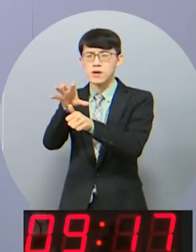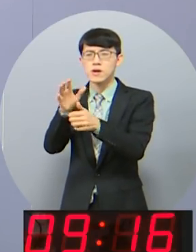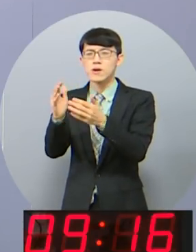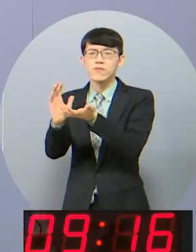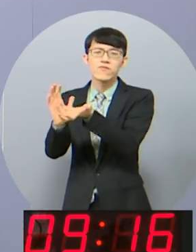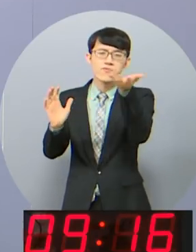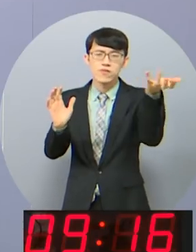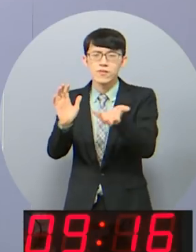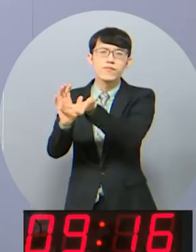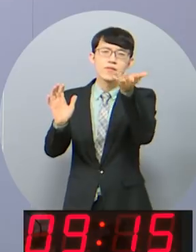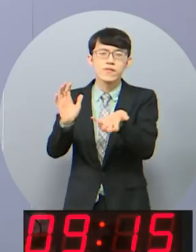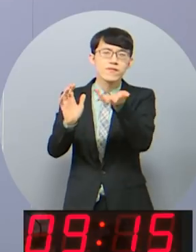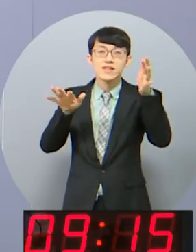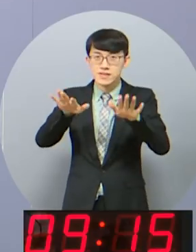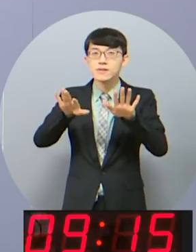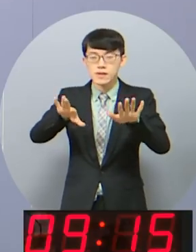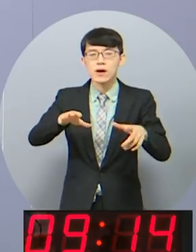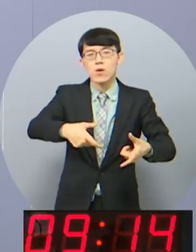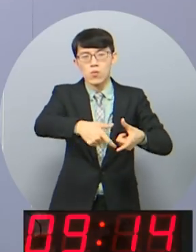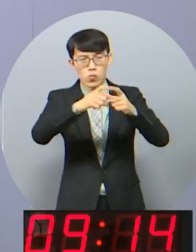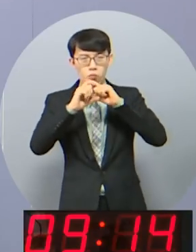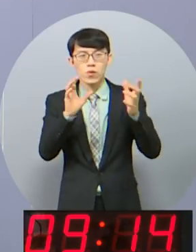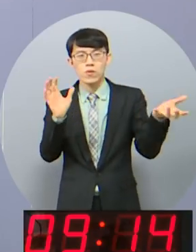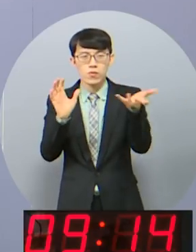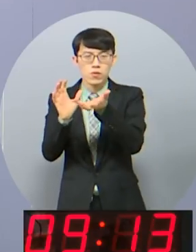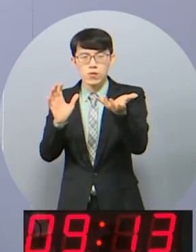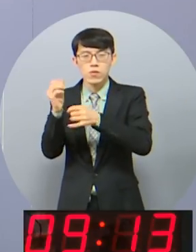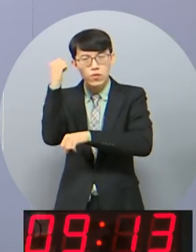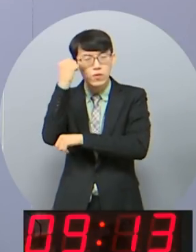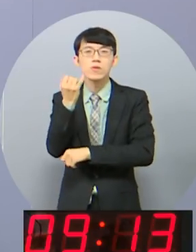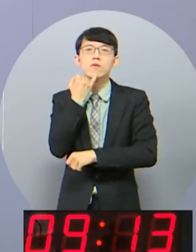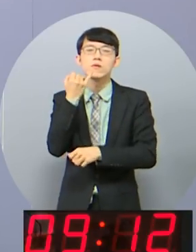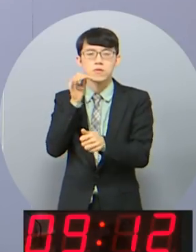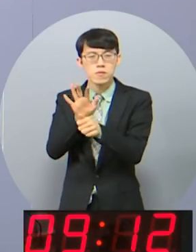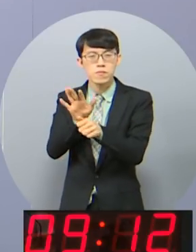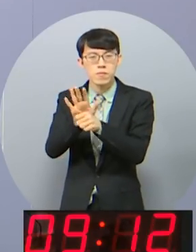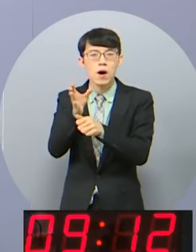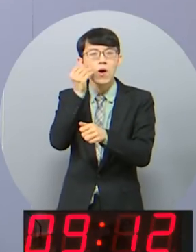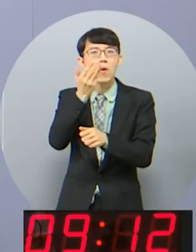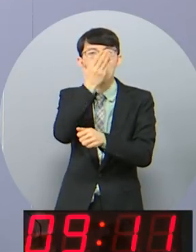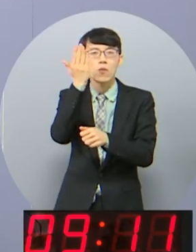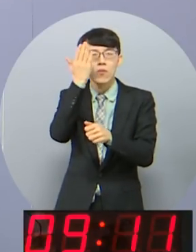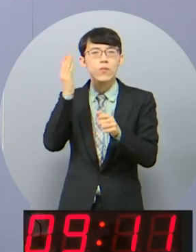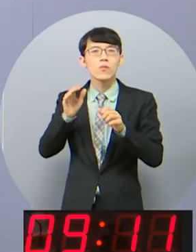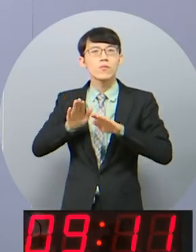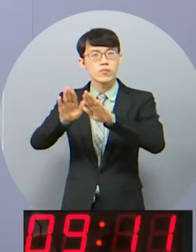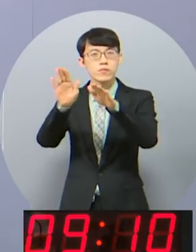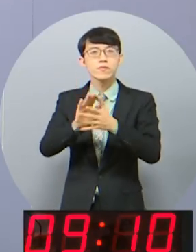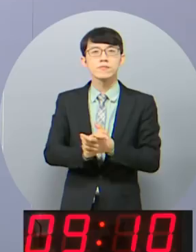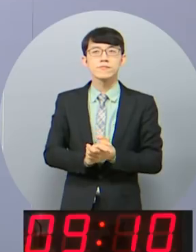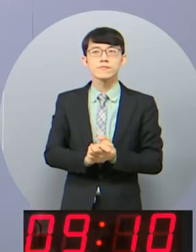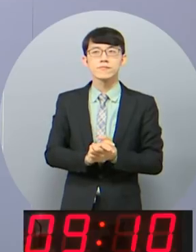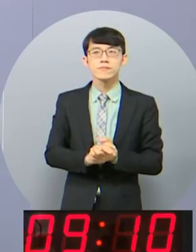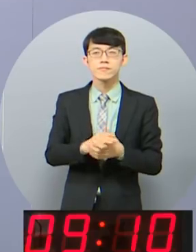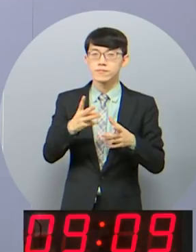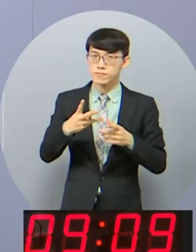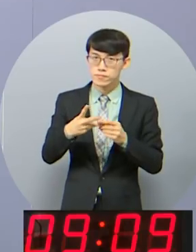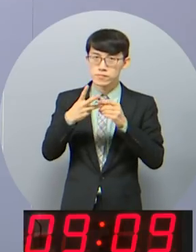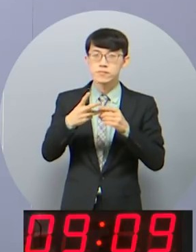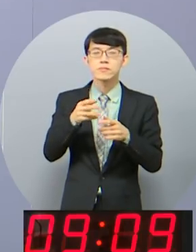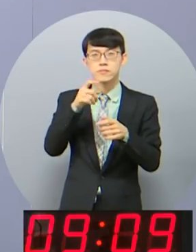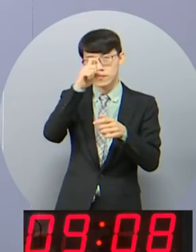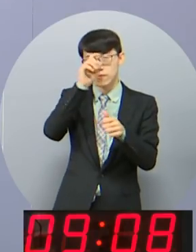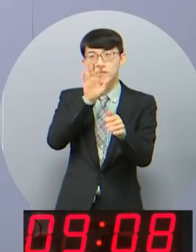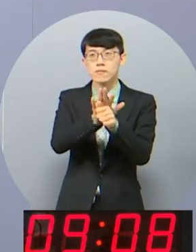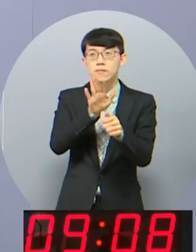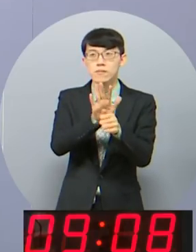转来，来带动地方的繁荣甲观光安尼。那么第三， 推动咱吼本树哦，这